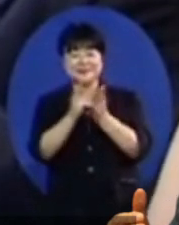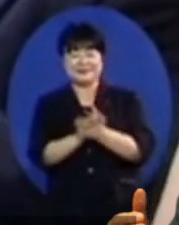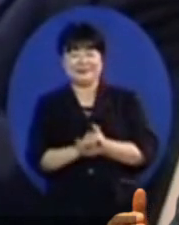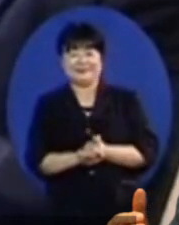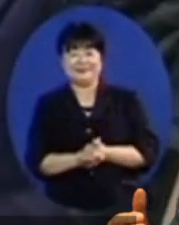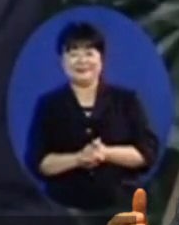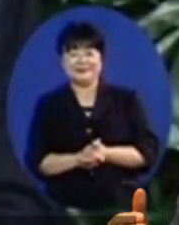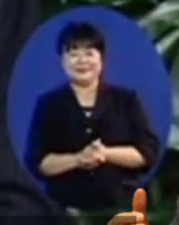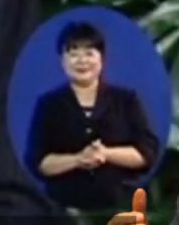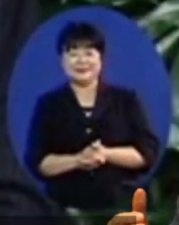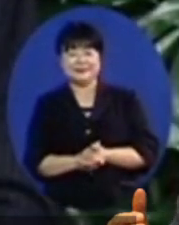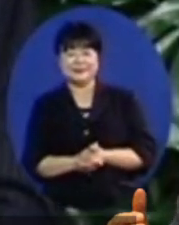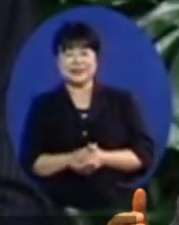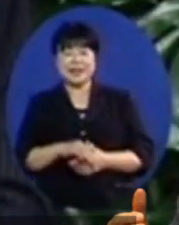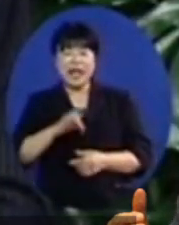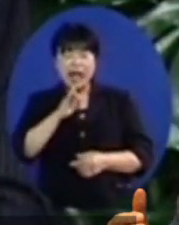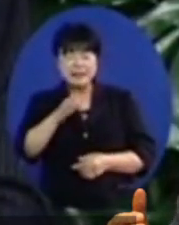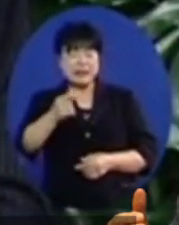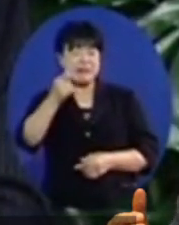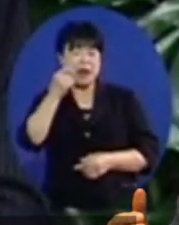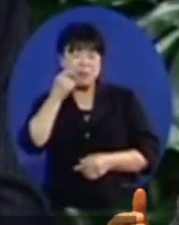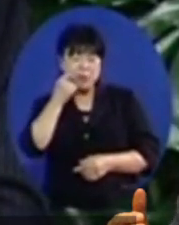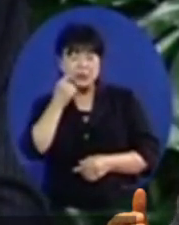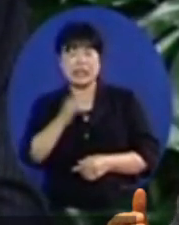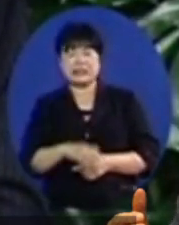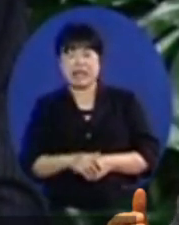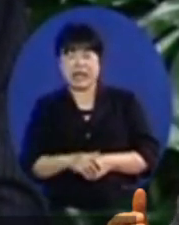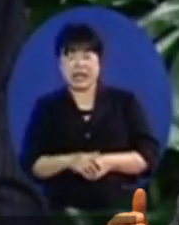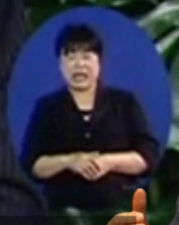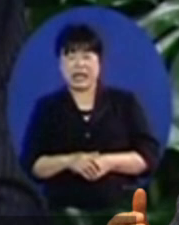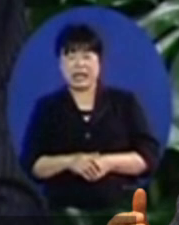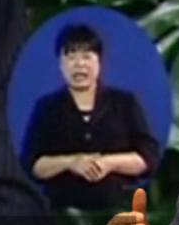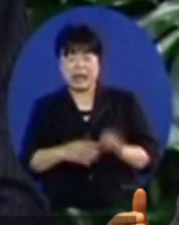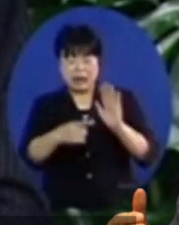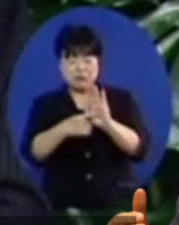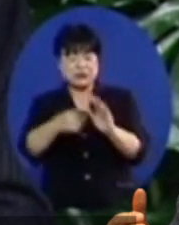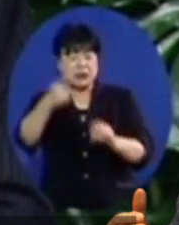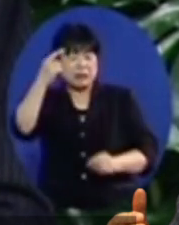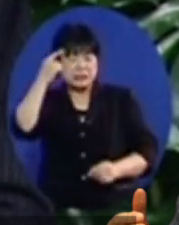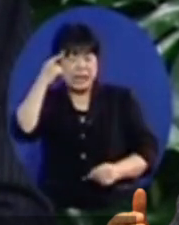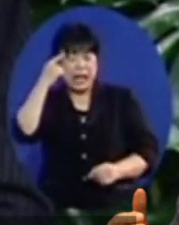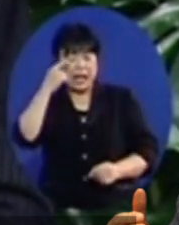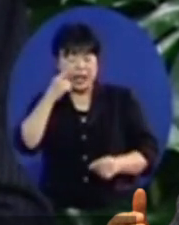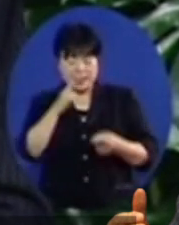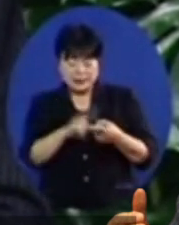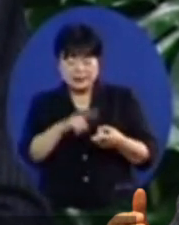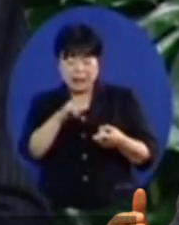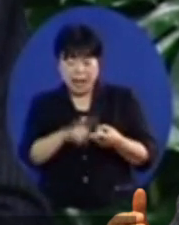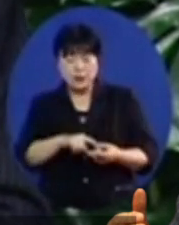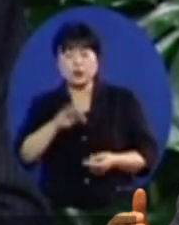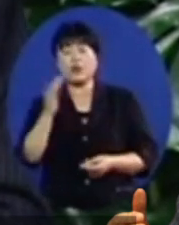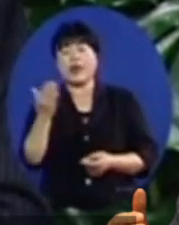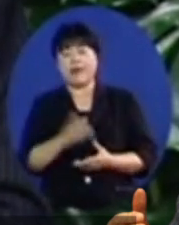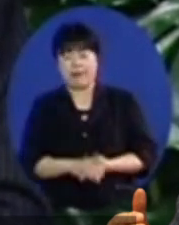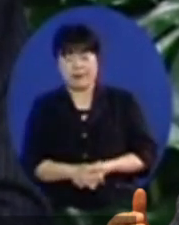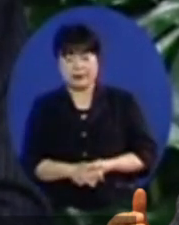입에서 할 수 없다, 못한다, 안 된다고 말하는 사람은 그대로 돼요.